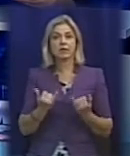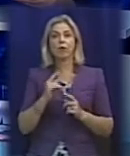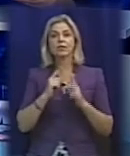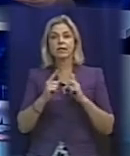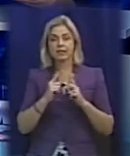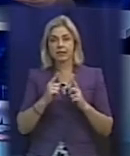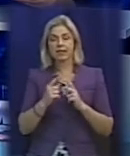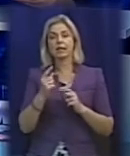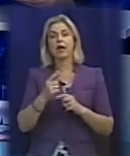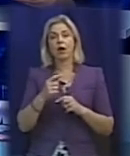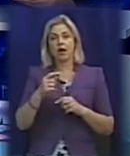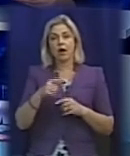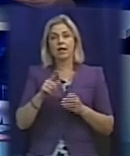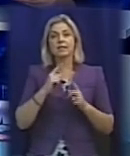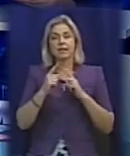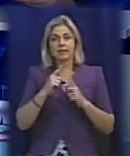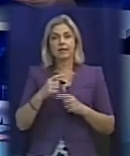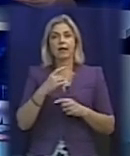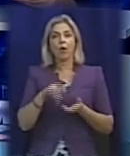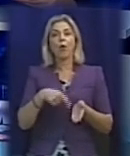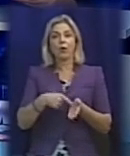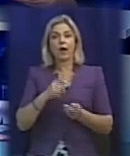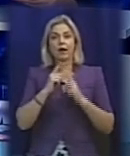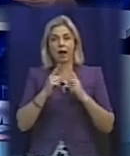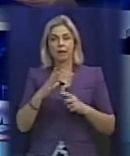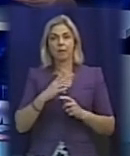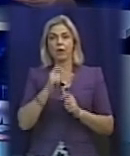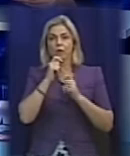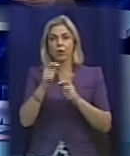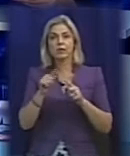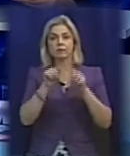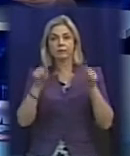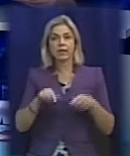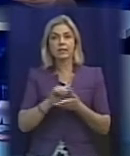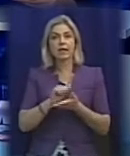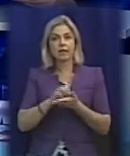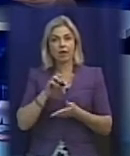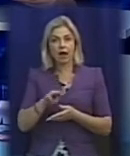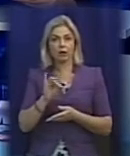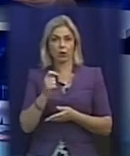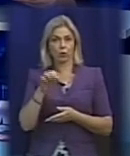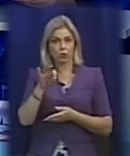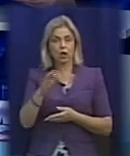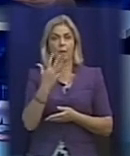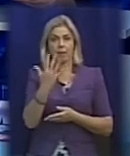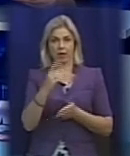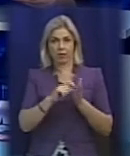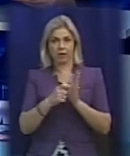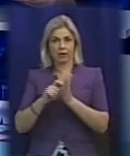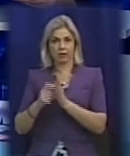39-ї чергової сесії міської ради було вручено сертифікати та ключі від 5 квартир. Квартири придбані на вторинному